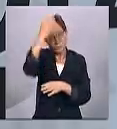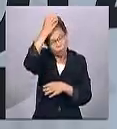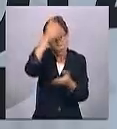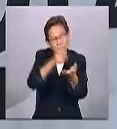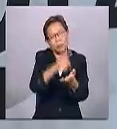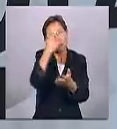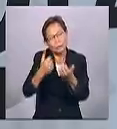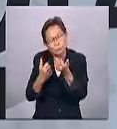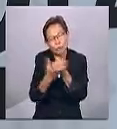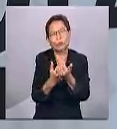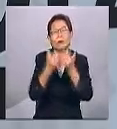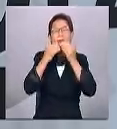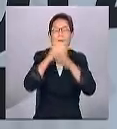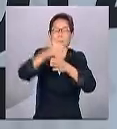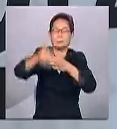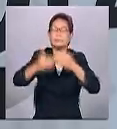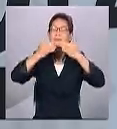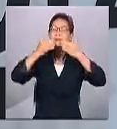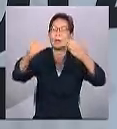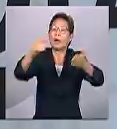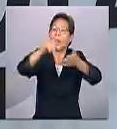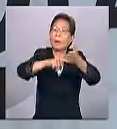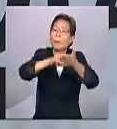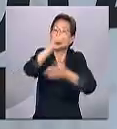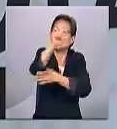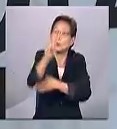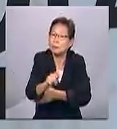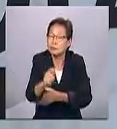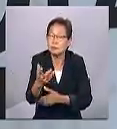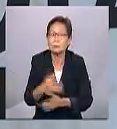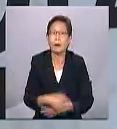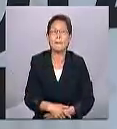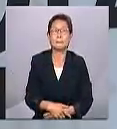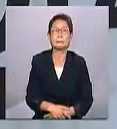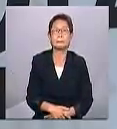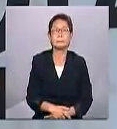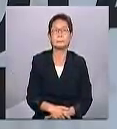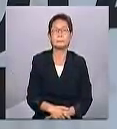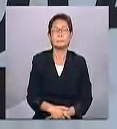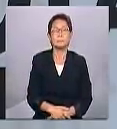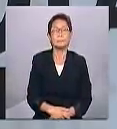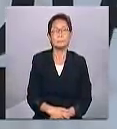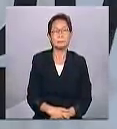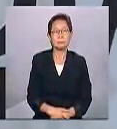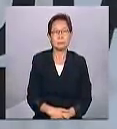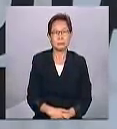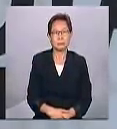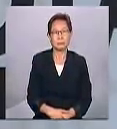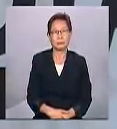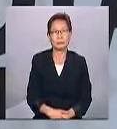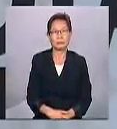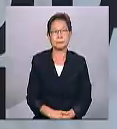mereka. Sekian, terima kasih. Kalau ada apa-apa soalan. Datuk, selain sudah terbatas, mungkin ada anggota negara lagi yang